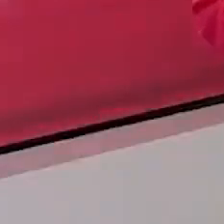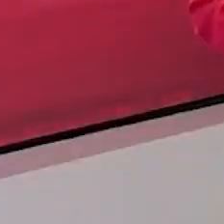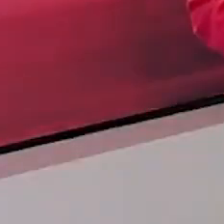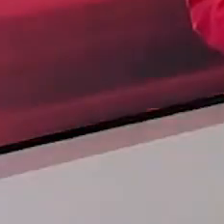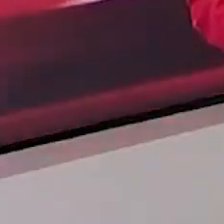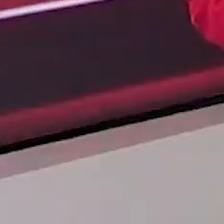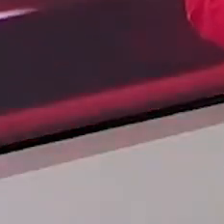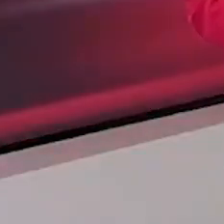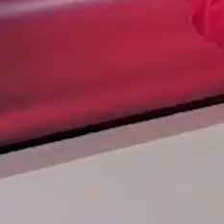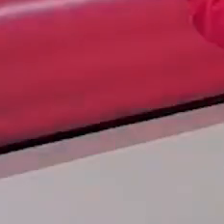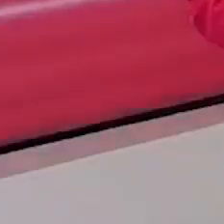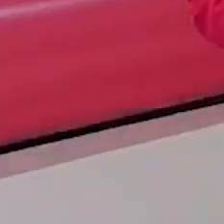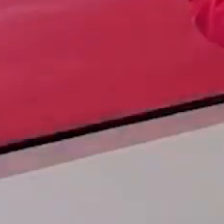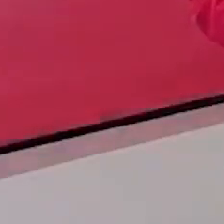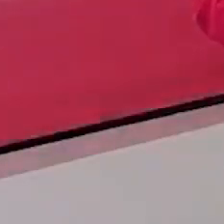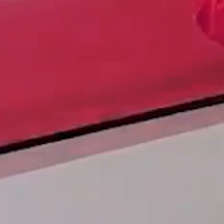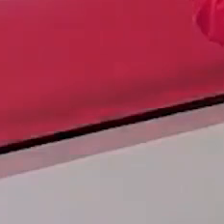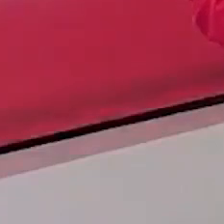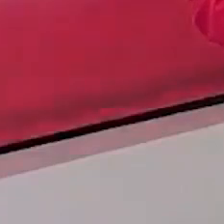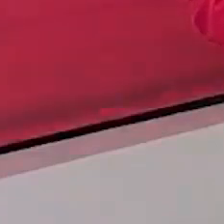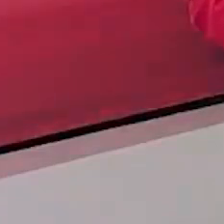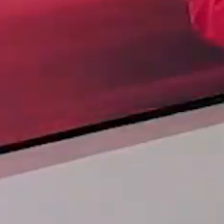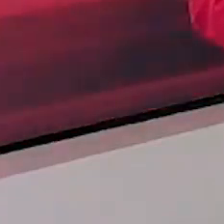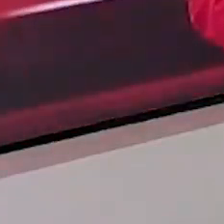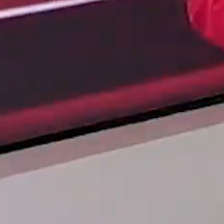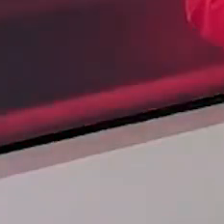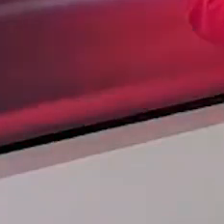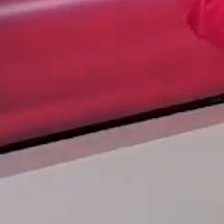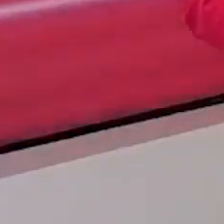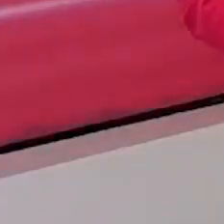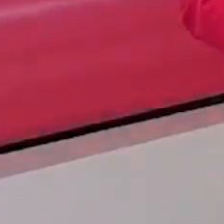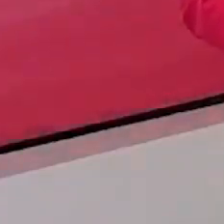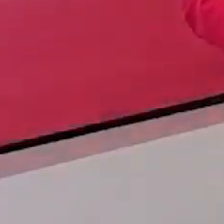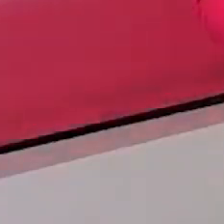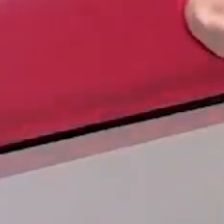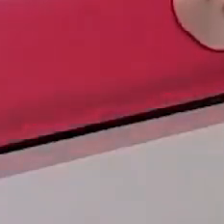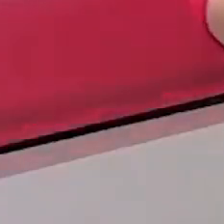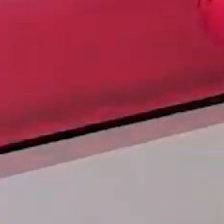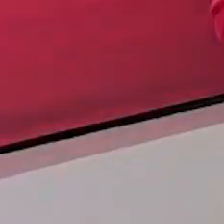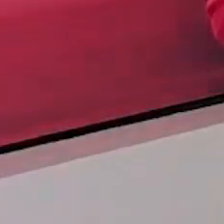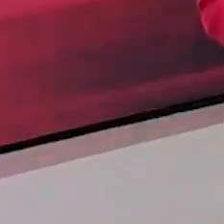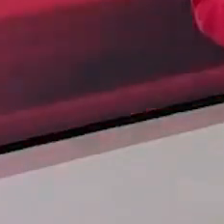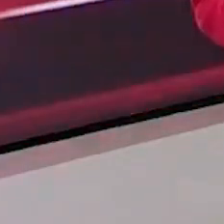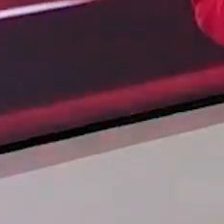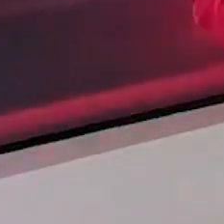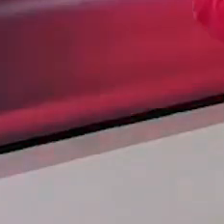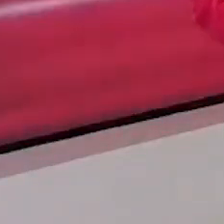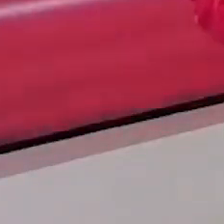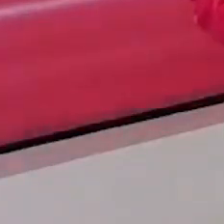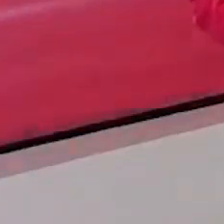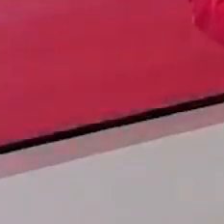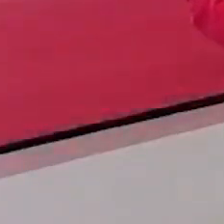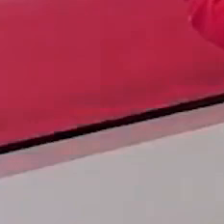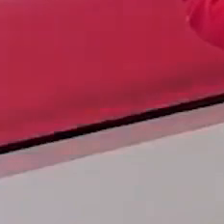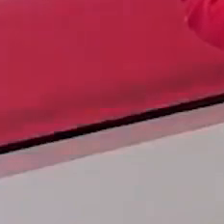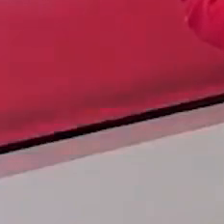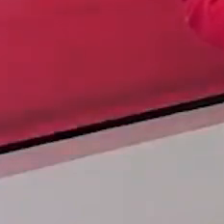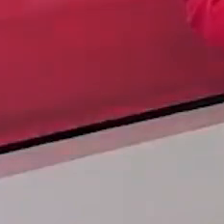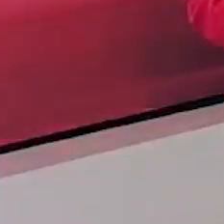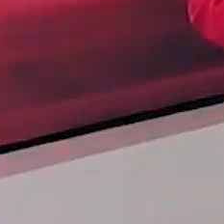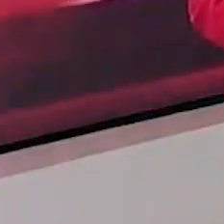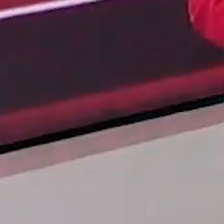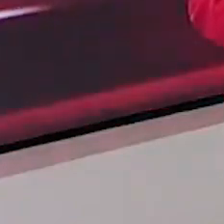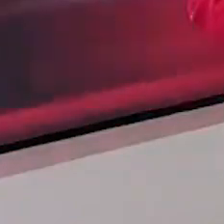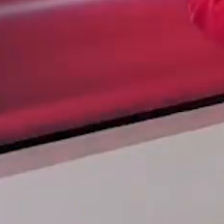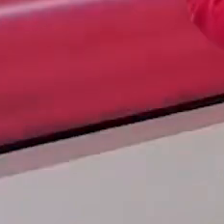kapuso para una ka sa mga balita mag-subscribe sa GMA integrated news sa YouTube sa mga kapus sa abroad subaybayan niyo po kami sa GMA Pinoy